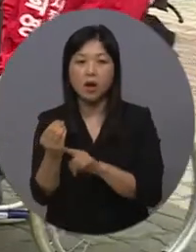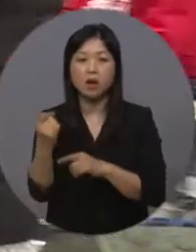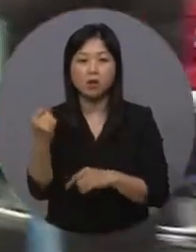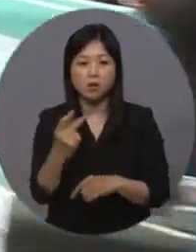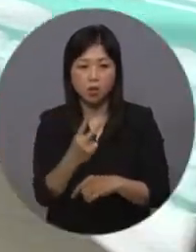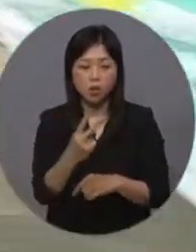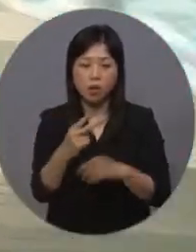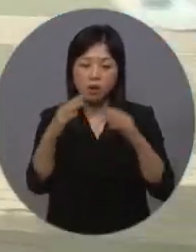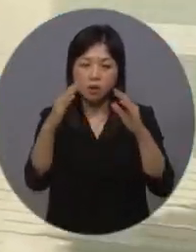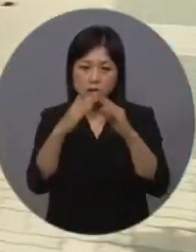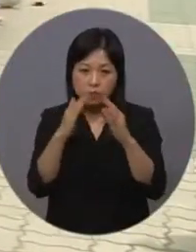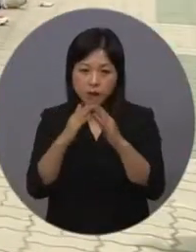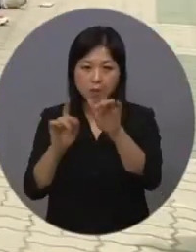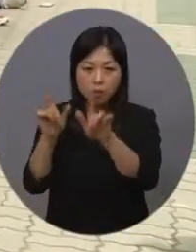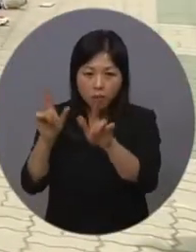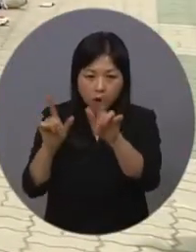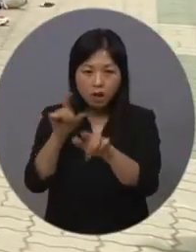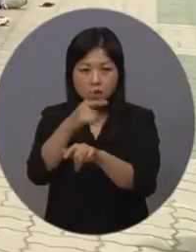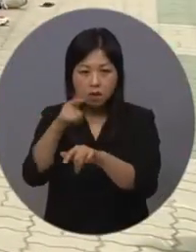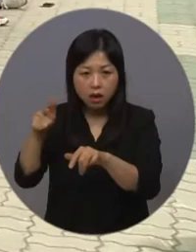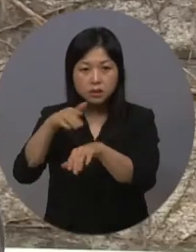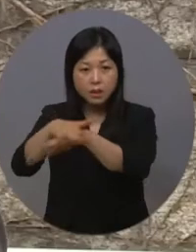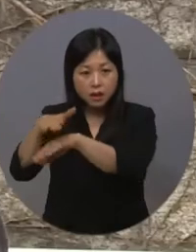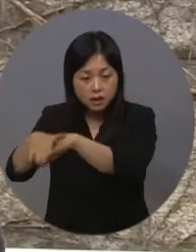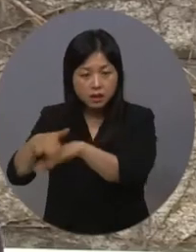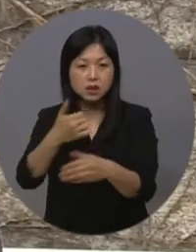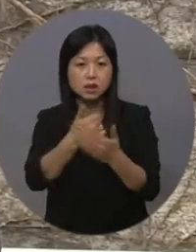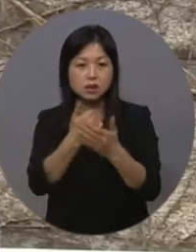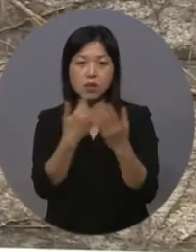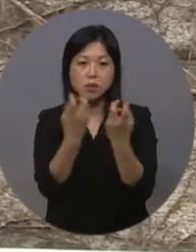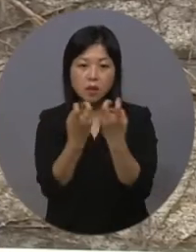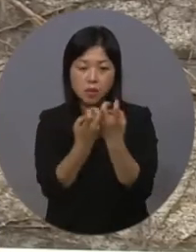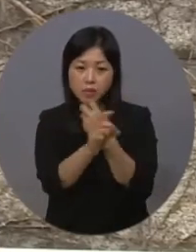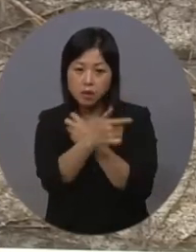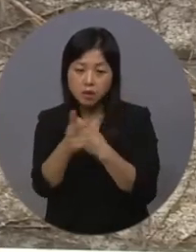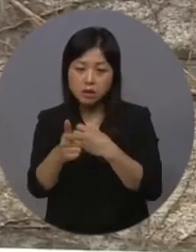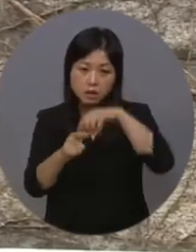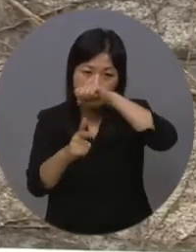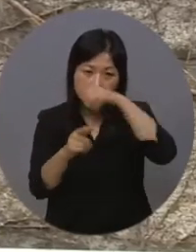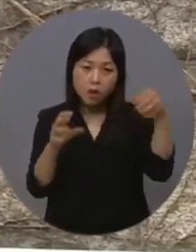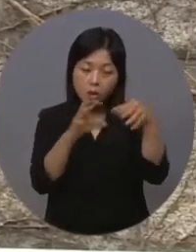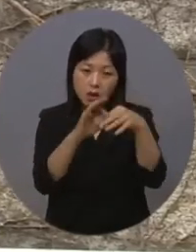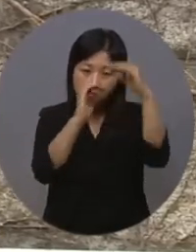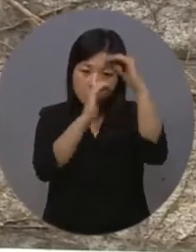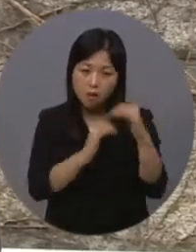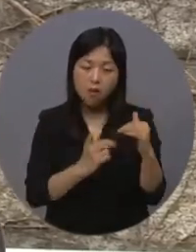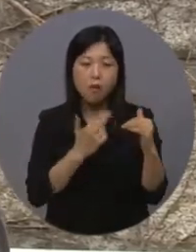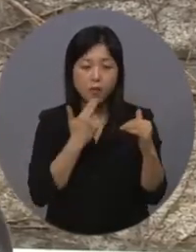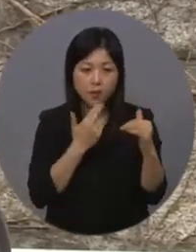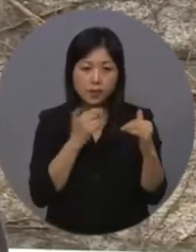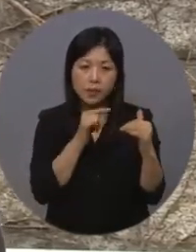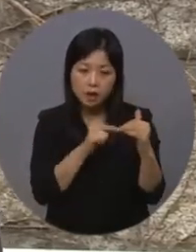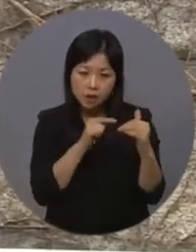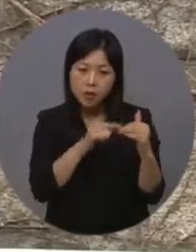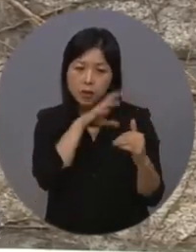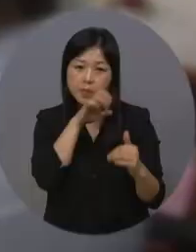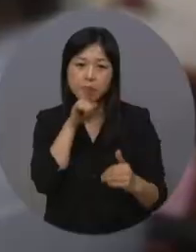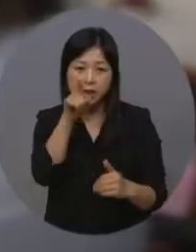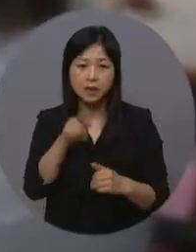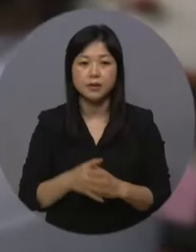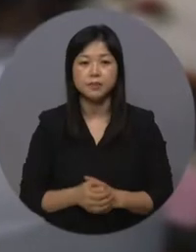주택을 얼마나 확보해 어떻게 지원할 것인지 등 예산이 수반되어야만 하는 내용은 찾아보기 어렵다고 목소리를